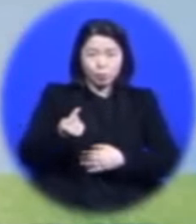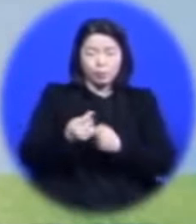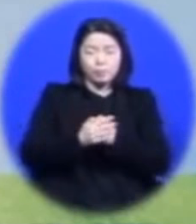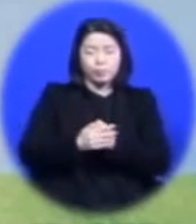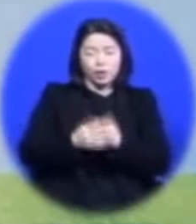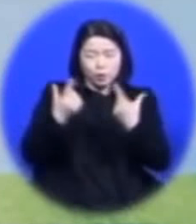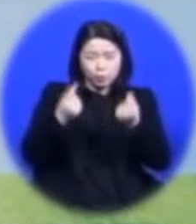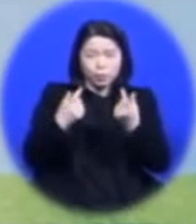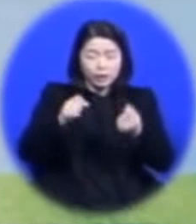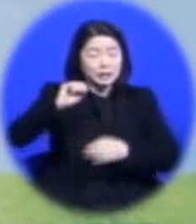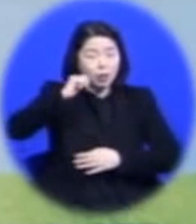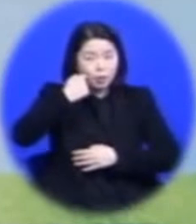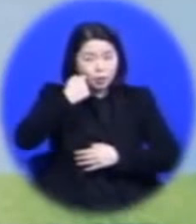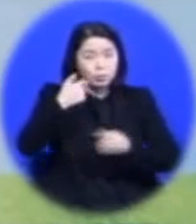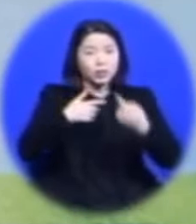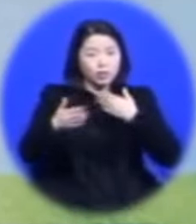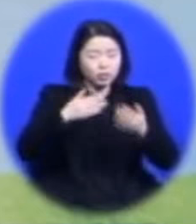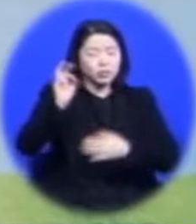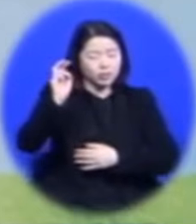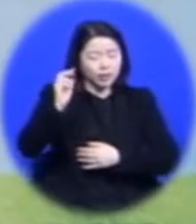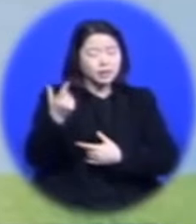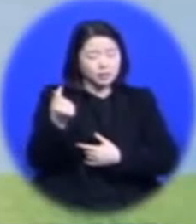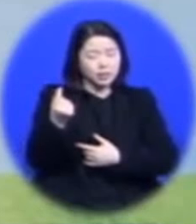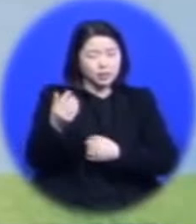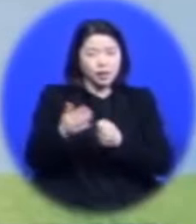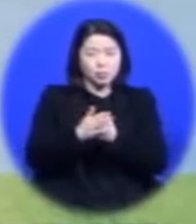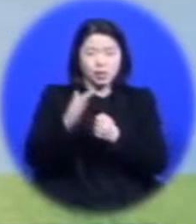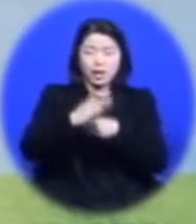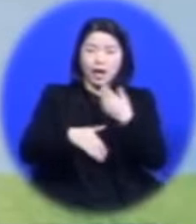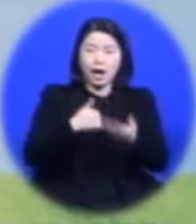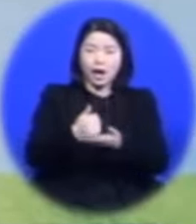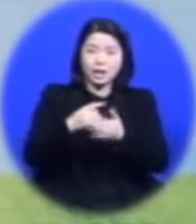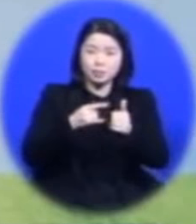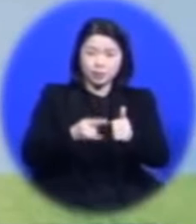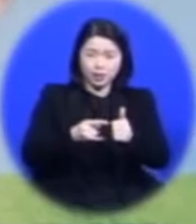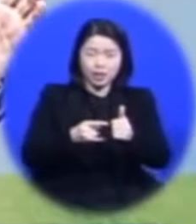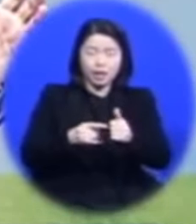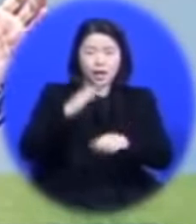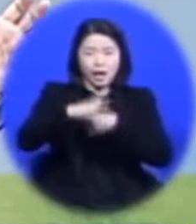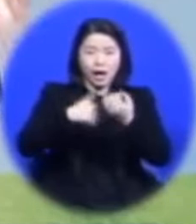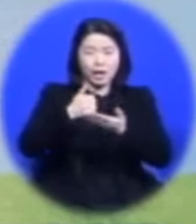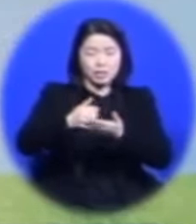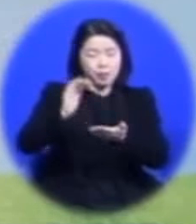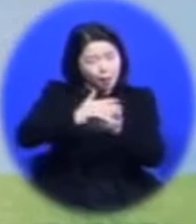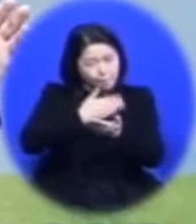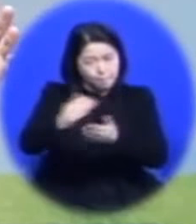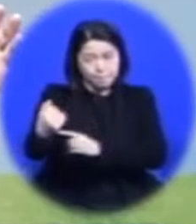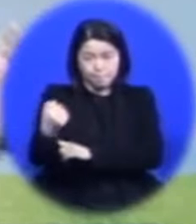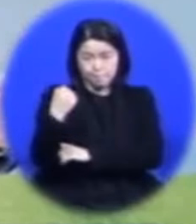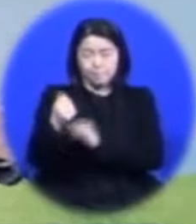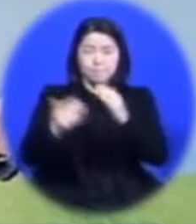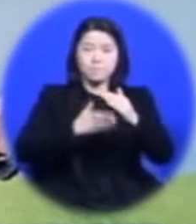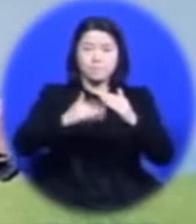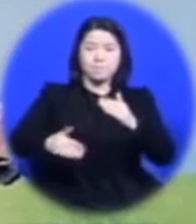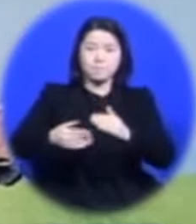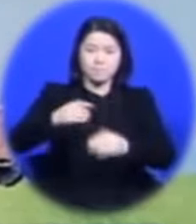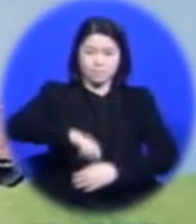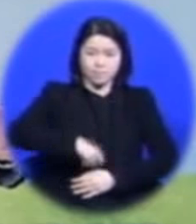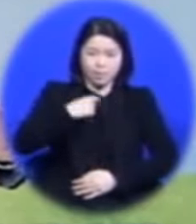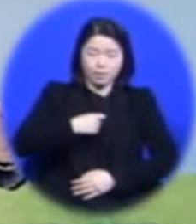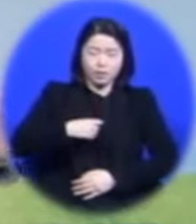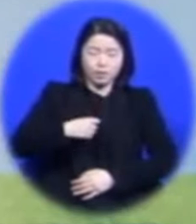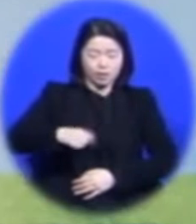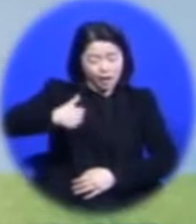어려움을 겪을테니까 하나님께 하나님의 판단과 하나님의 공의를 솔로몬에게